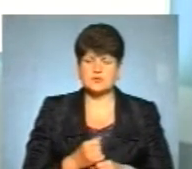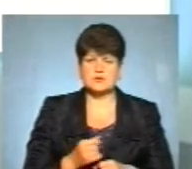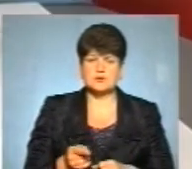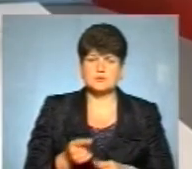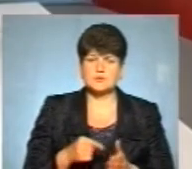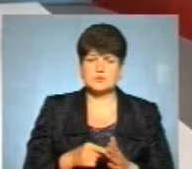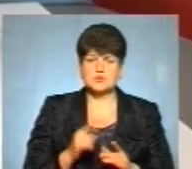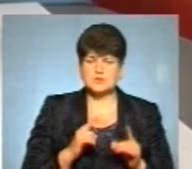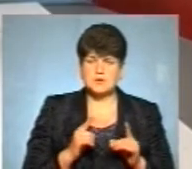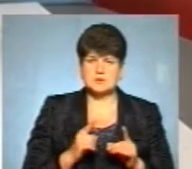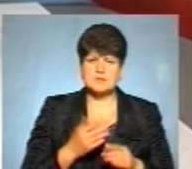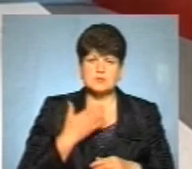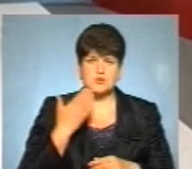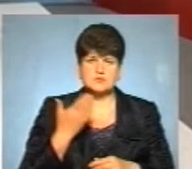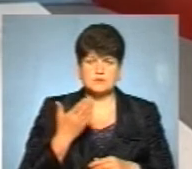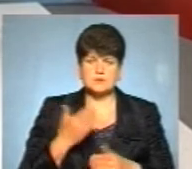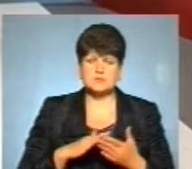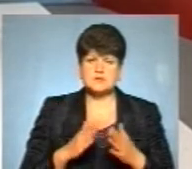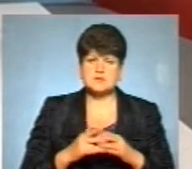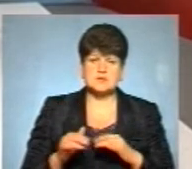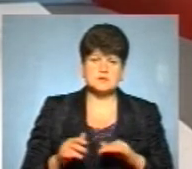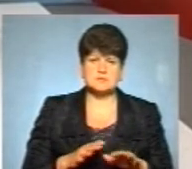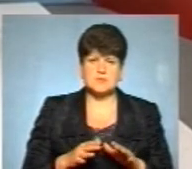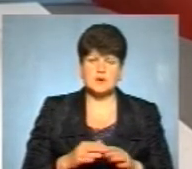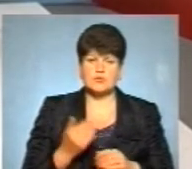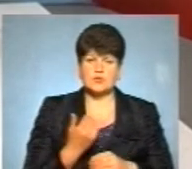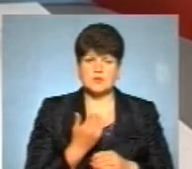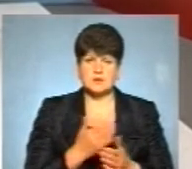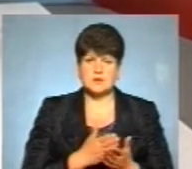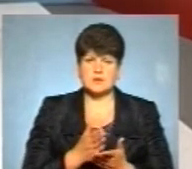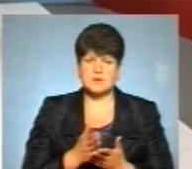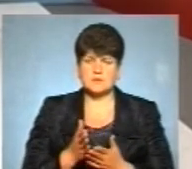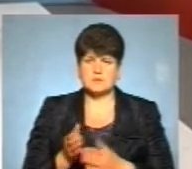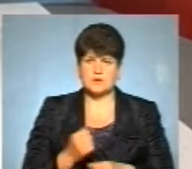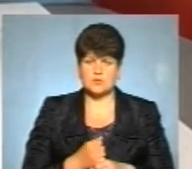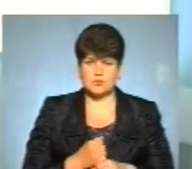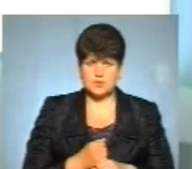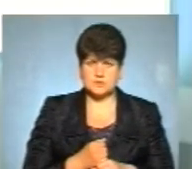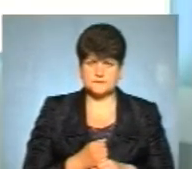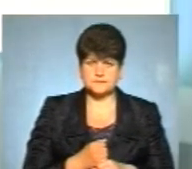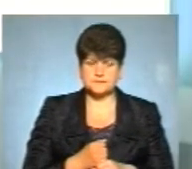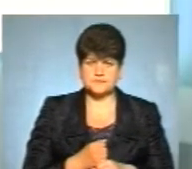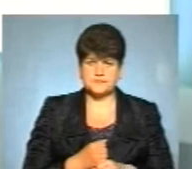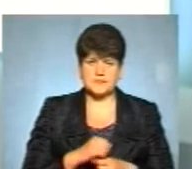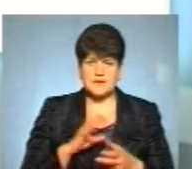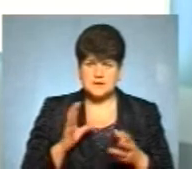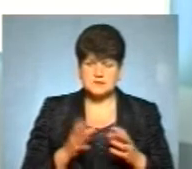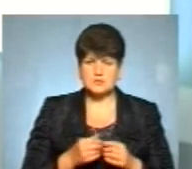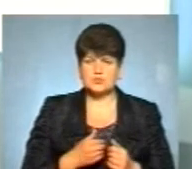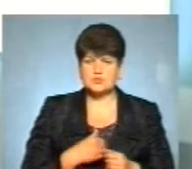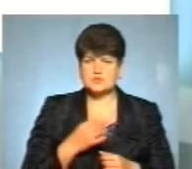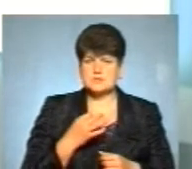міської ради прозвітували про стан справ по їхніх напрямках роботи. От і загалом хочу сказати,